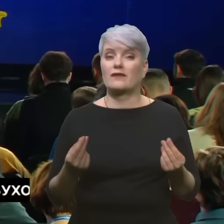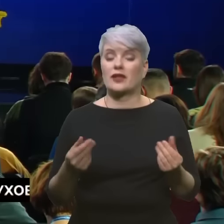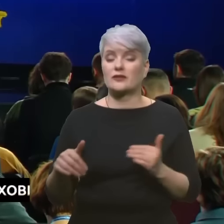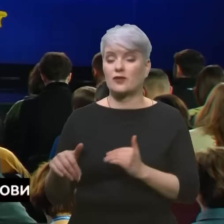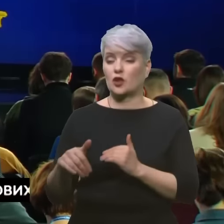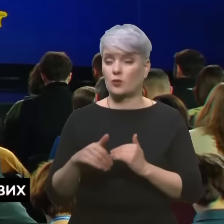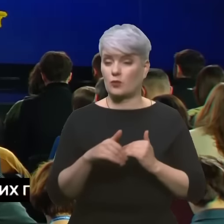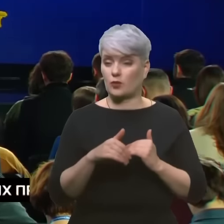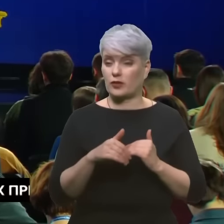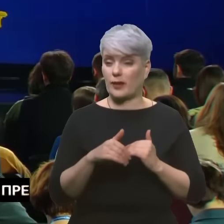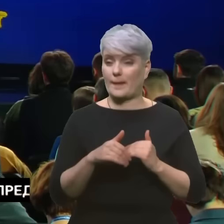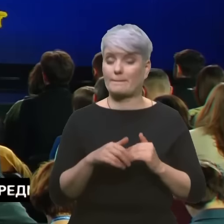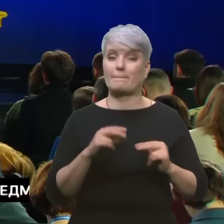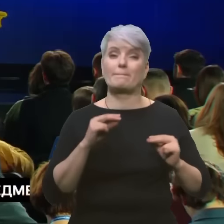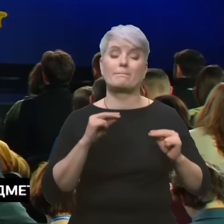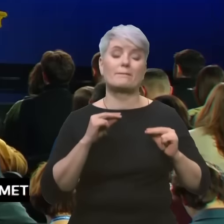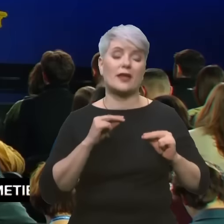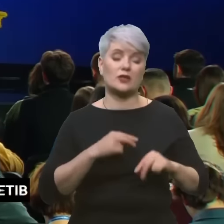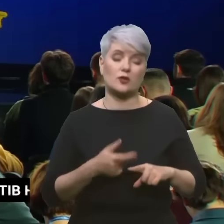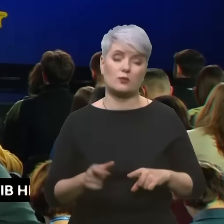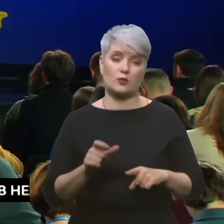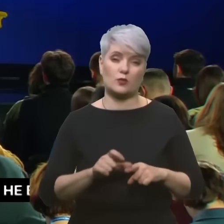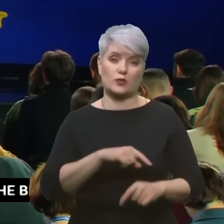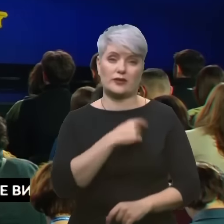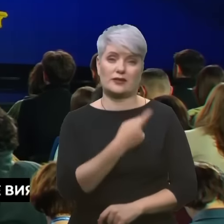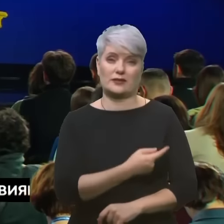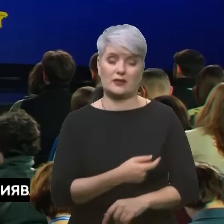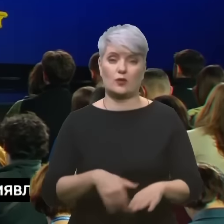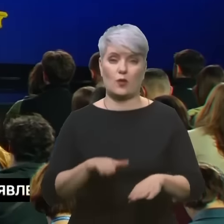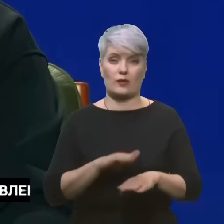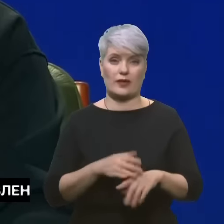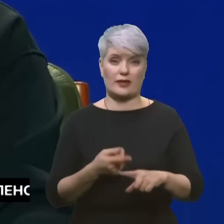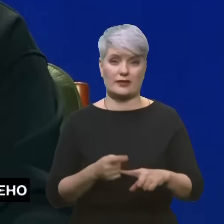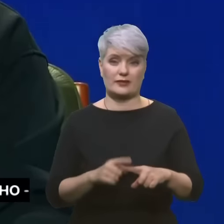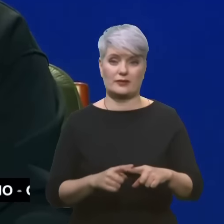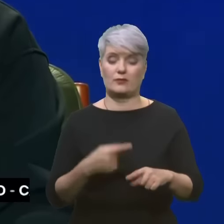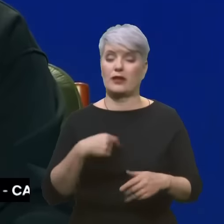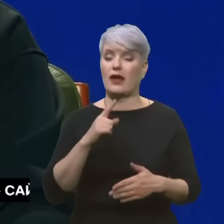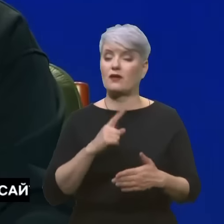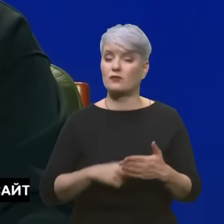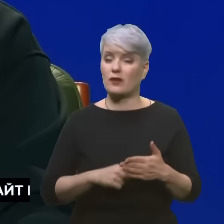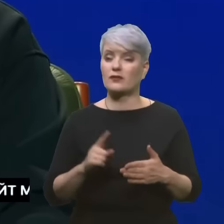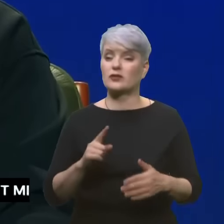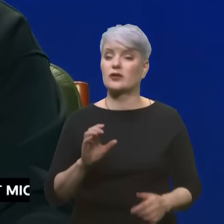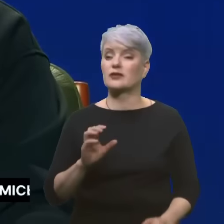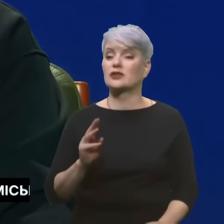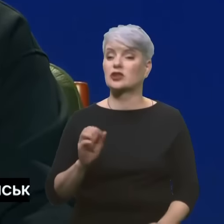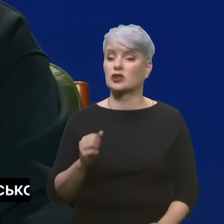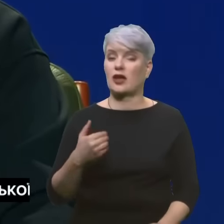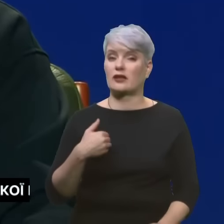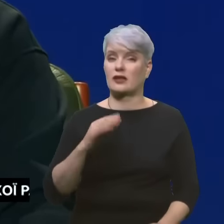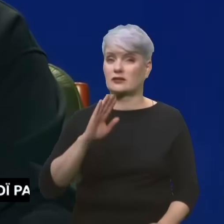фінансової допомоги. Працюємо дуже сильно над цим. Я впевнений, що Сполучені Штати Америки нас